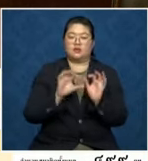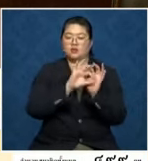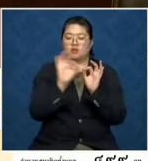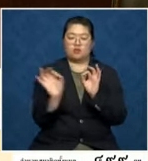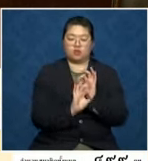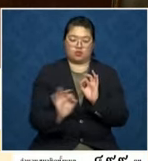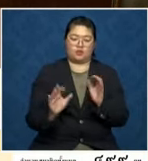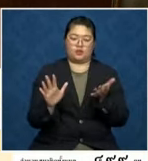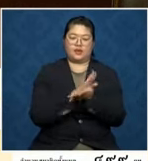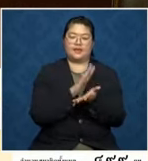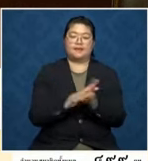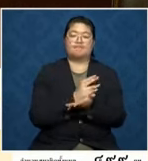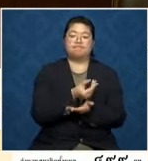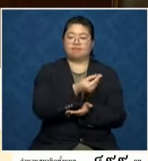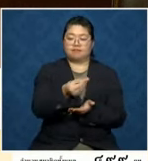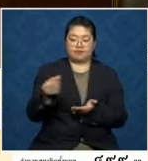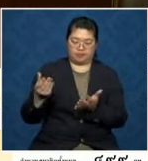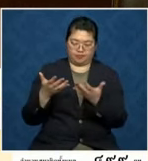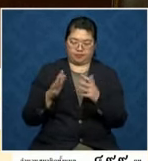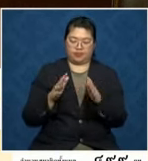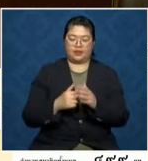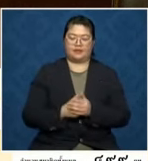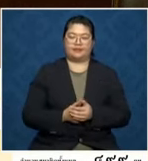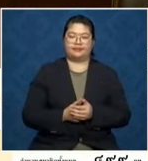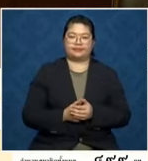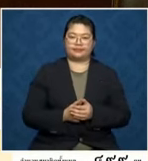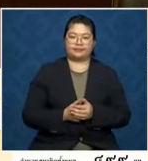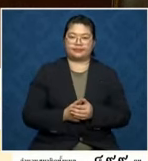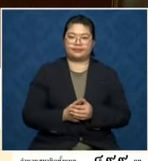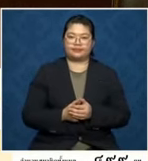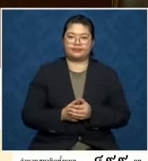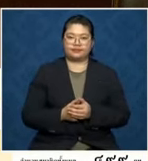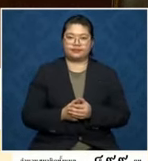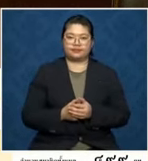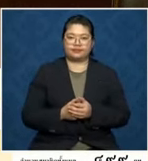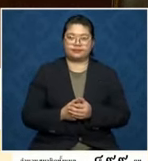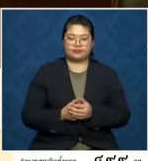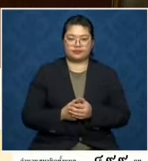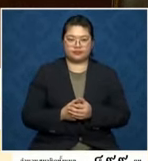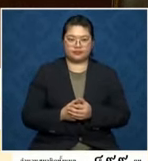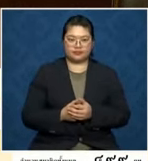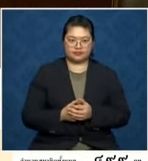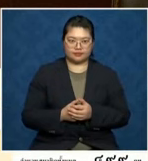นะครับตามเอกสารที่จัดวางไว้ให้แล้วนะครับก็ในการนี้นะครับ